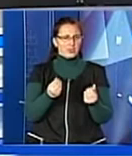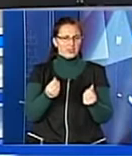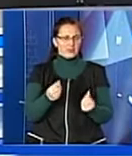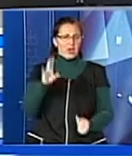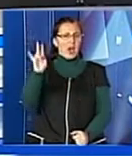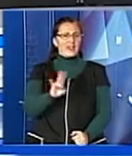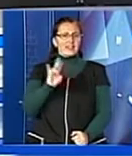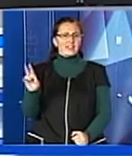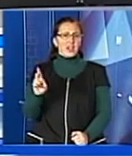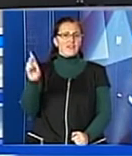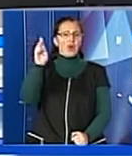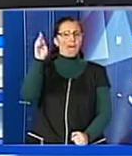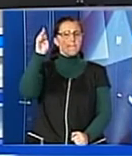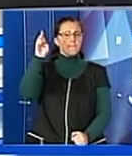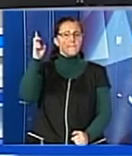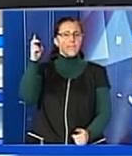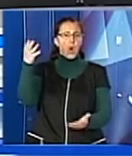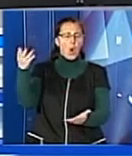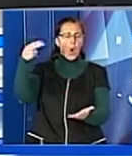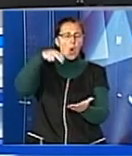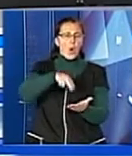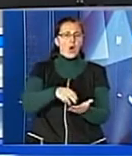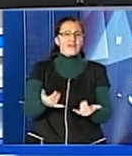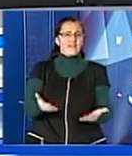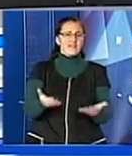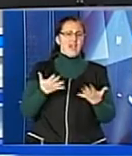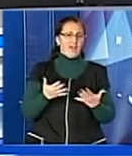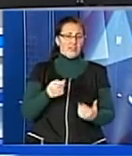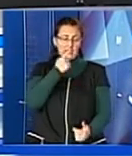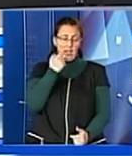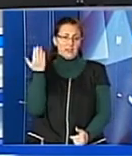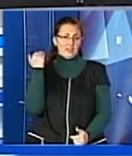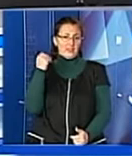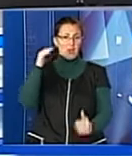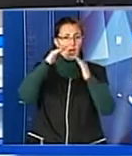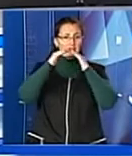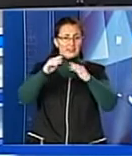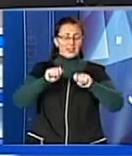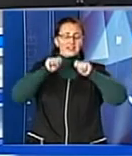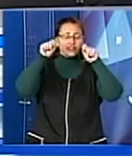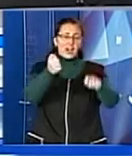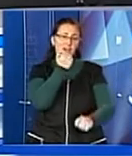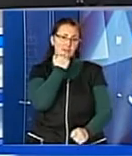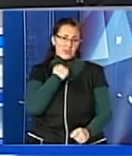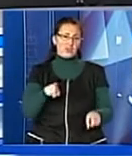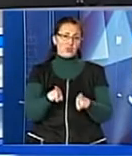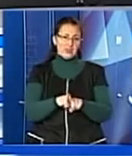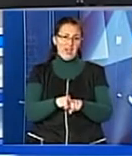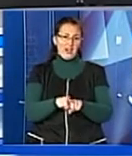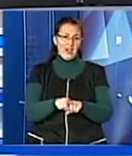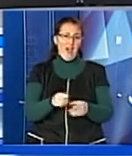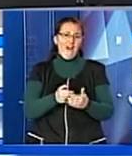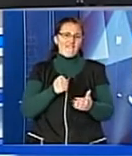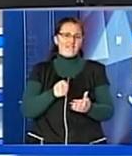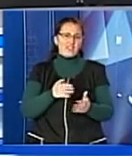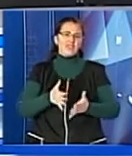Богоявлення Господнього, яку спорудили наприкінці 17 століття. Днями дах святині накрили плівкою. У такий спосіб від ще